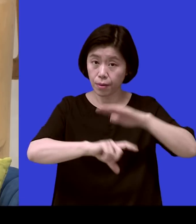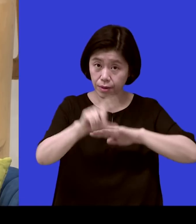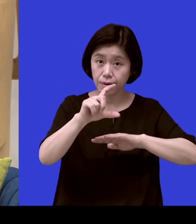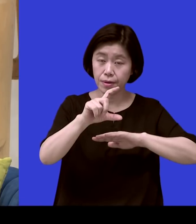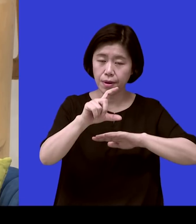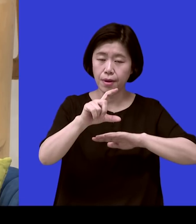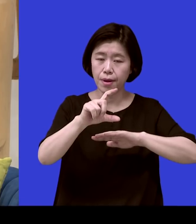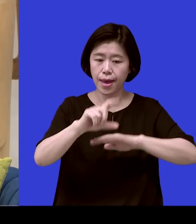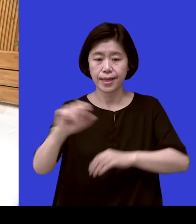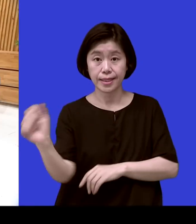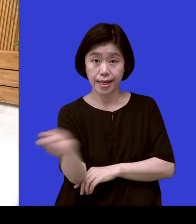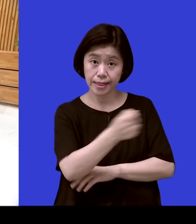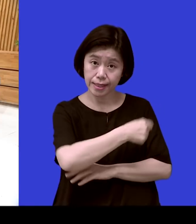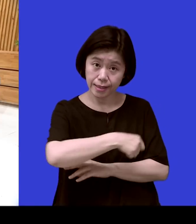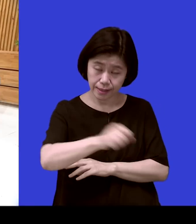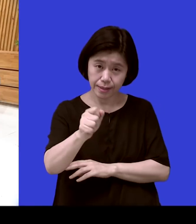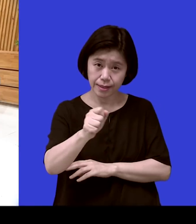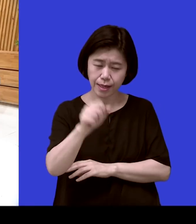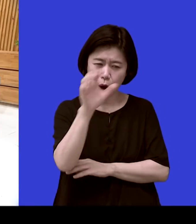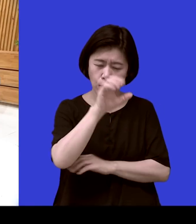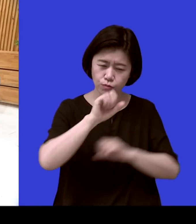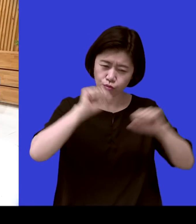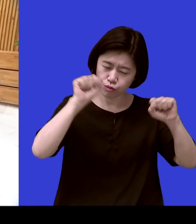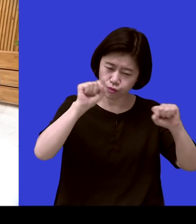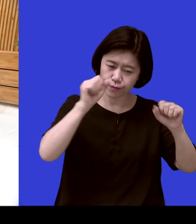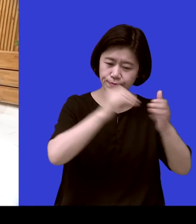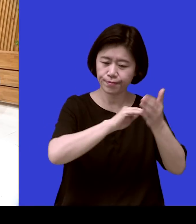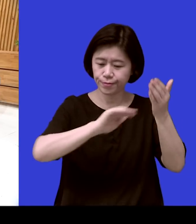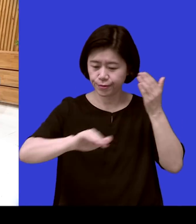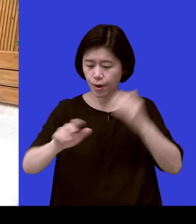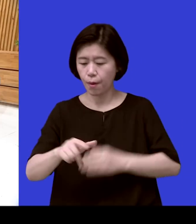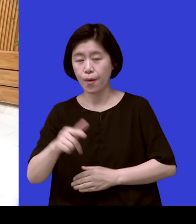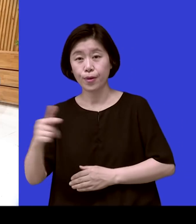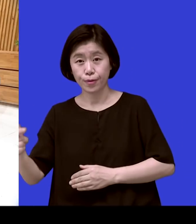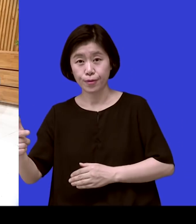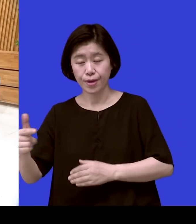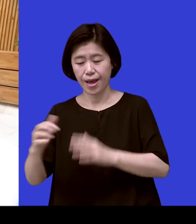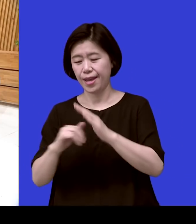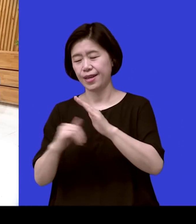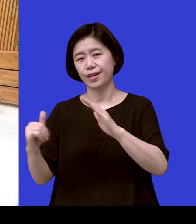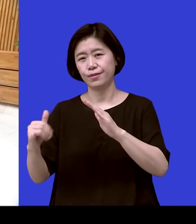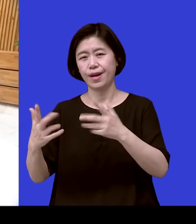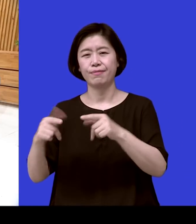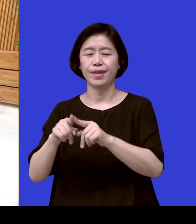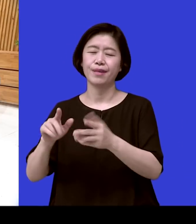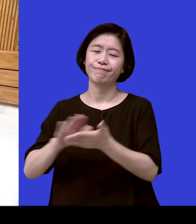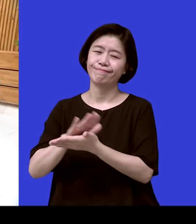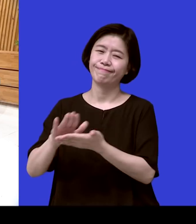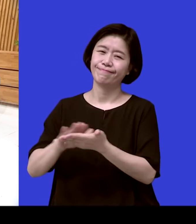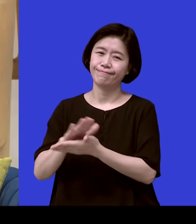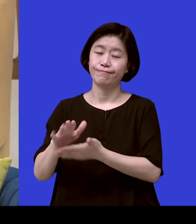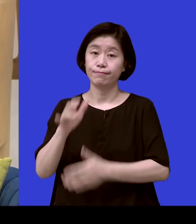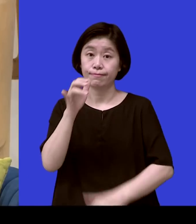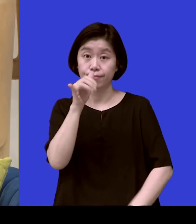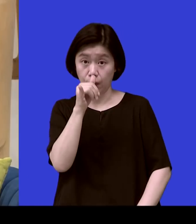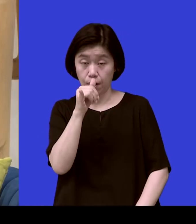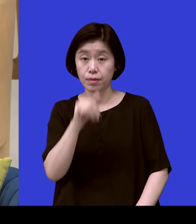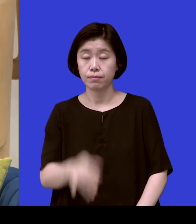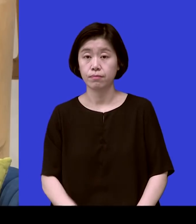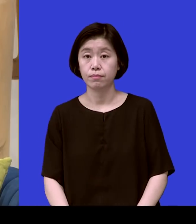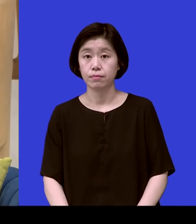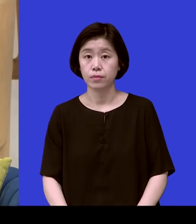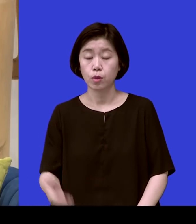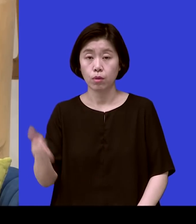예. 들어오셨거든요. 예. 그래서 이제 오후에는 가족들과 같이 있고 그랬었는데 그날은